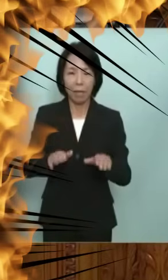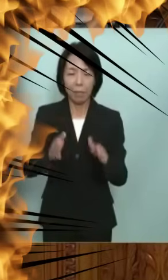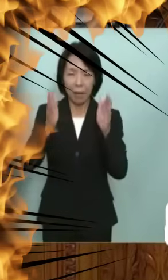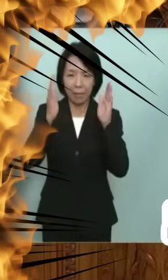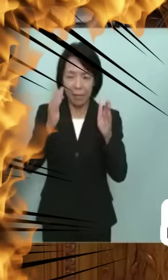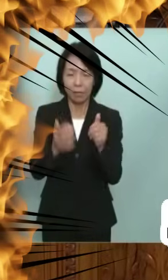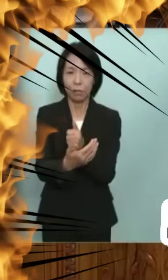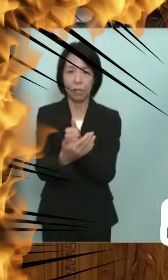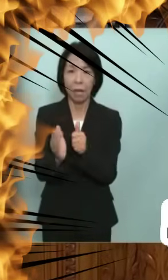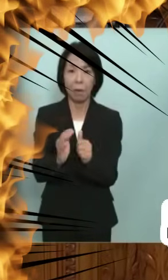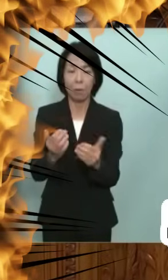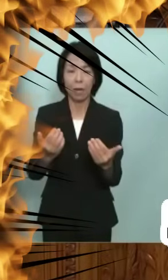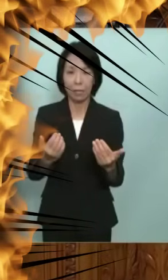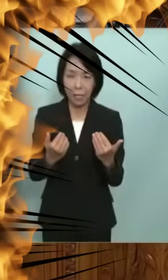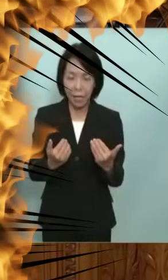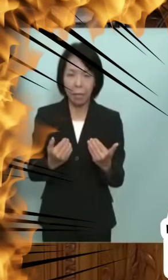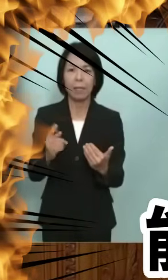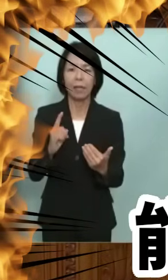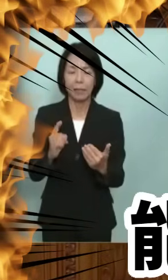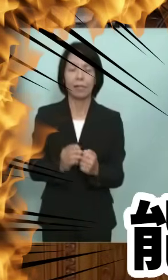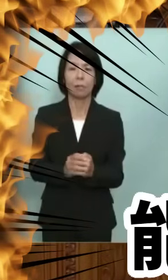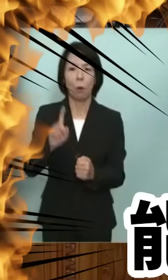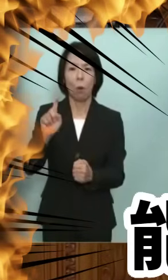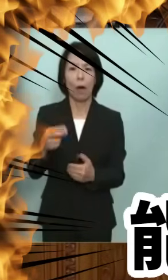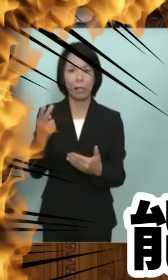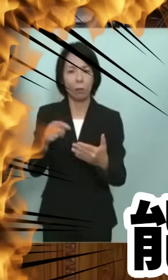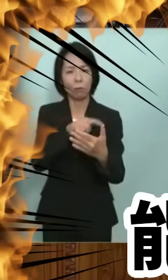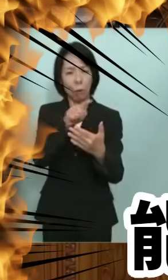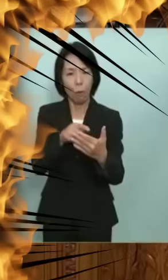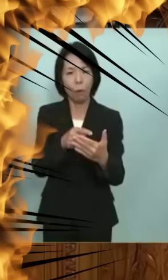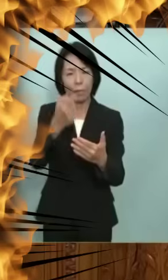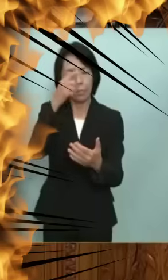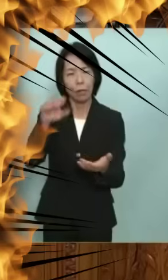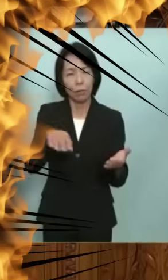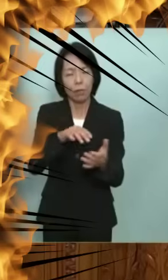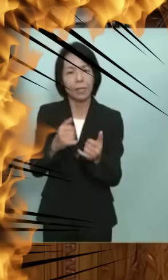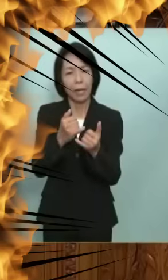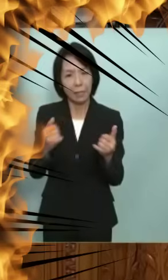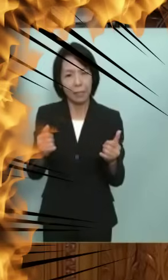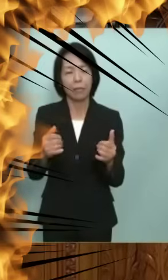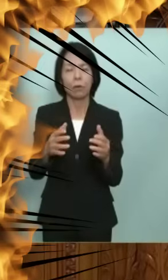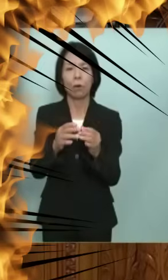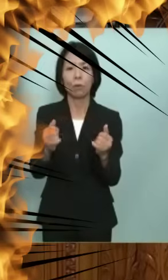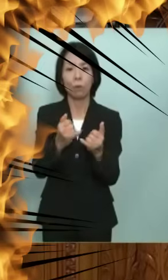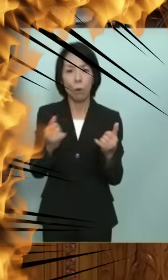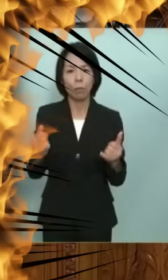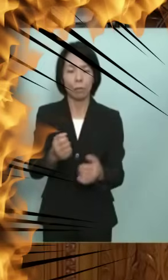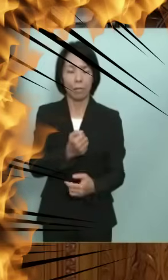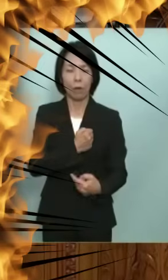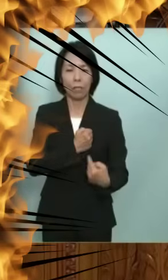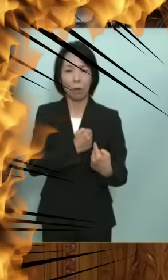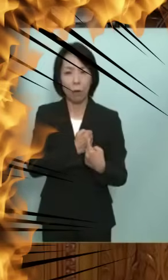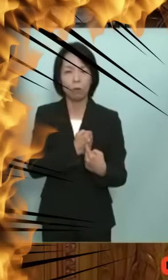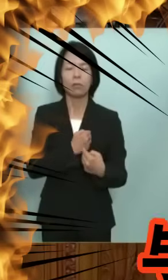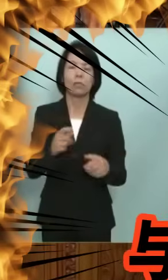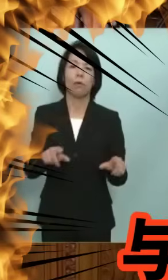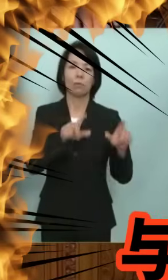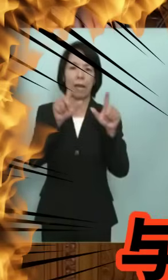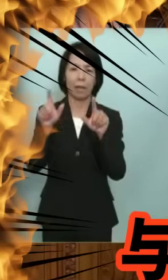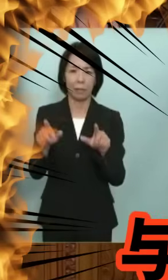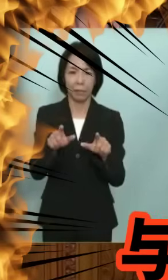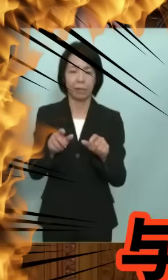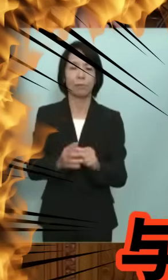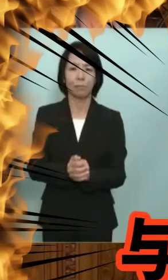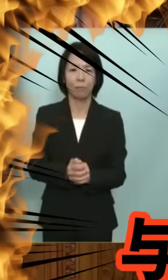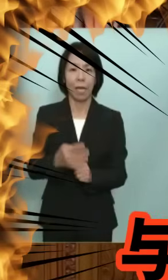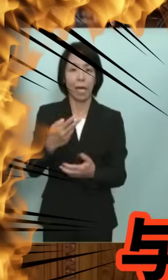で守らなければならないのはのの被災者をはめとした国民の命と暮らしてあり与党の国会